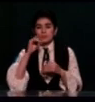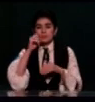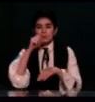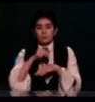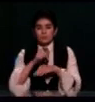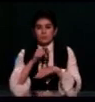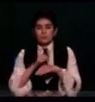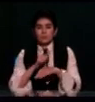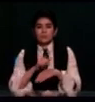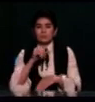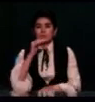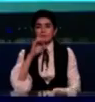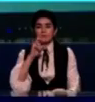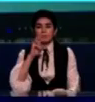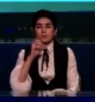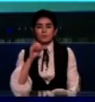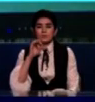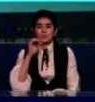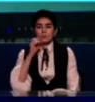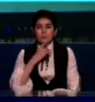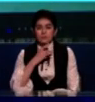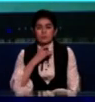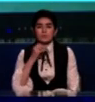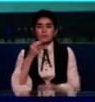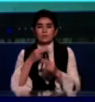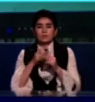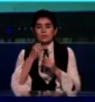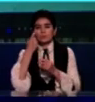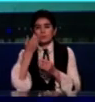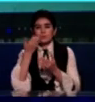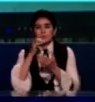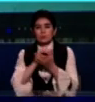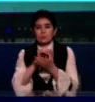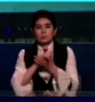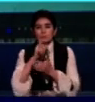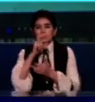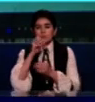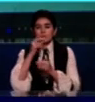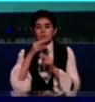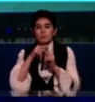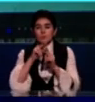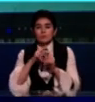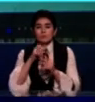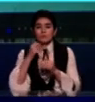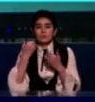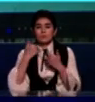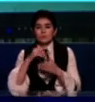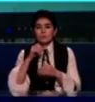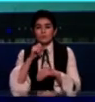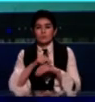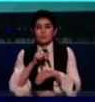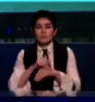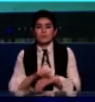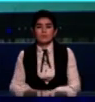чувств, филогенез нервной системы и ознакомиться с эволюцией нервной системы и органов чувств.